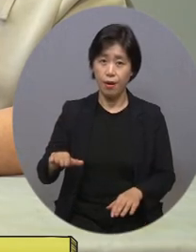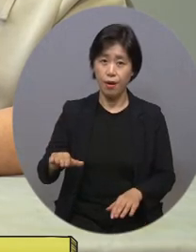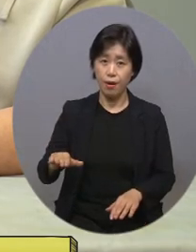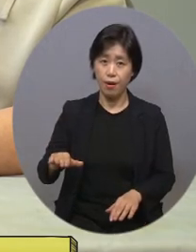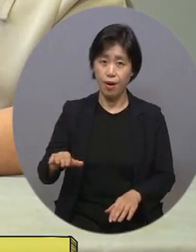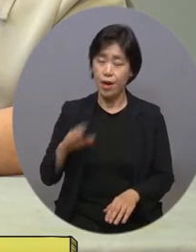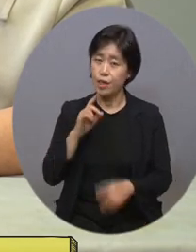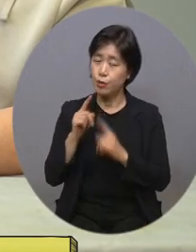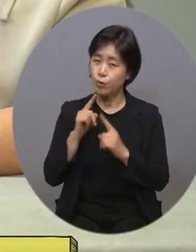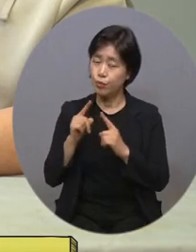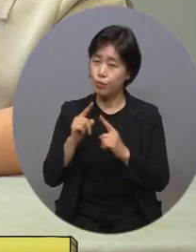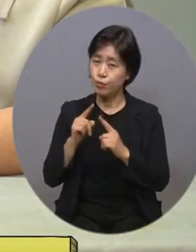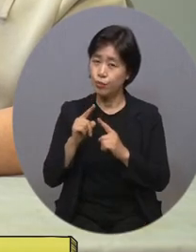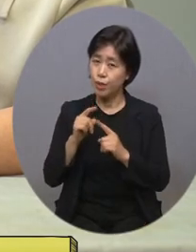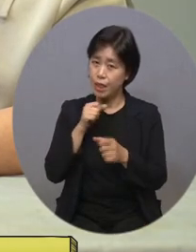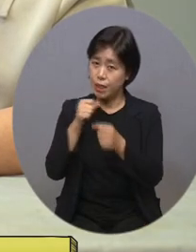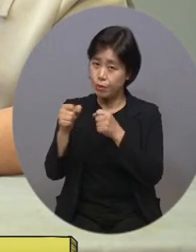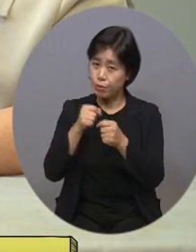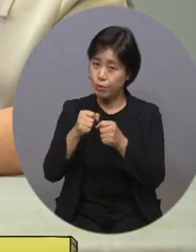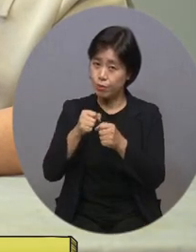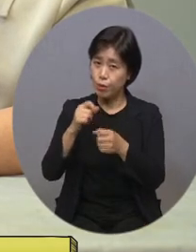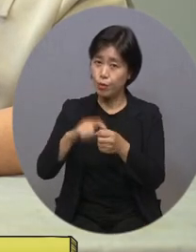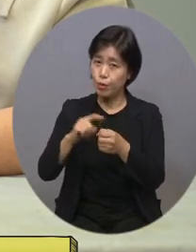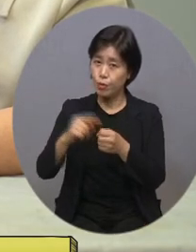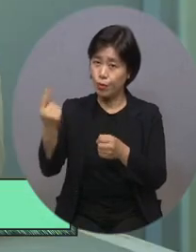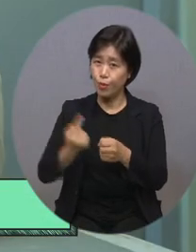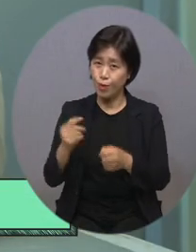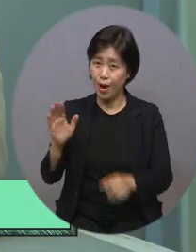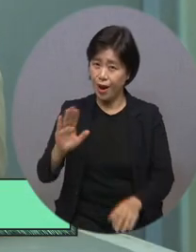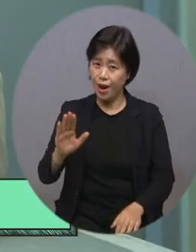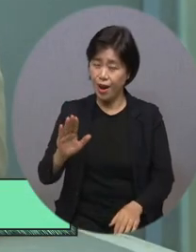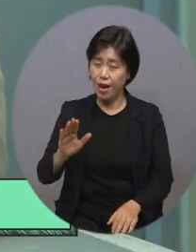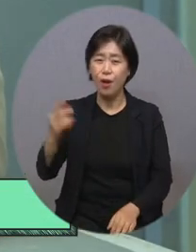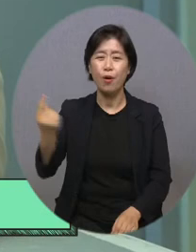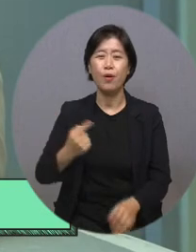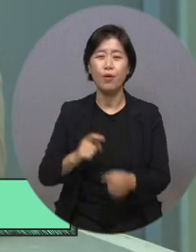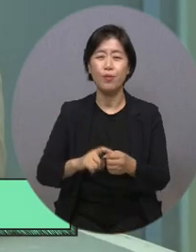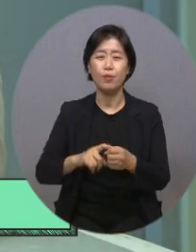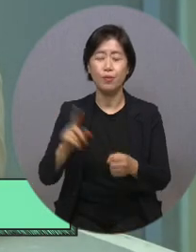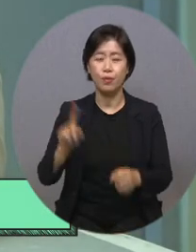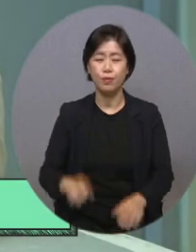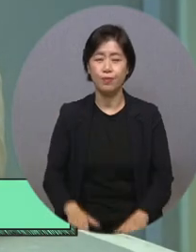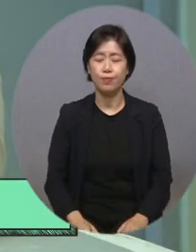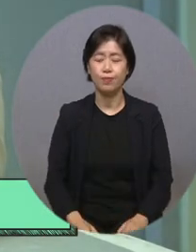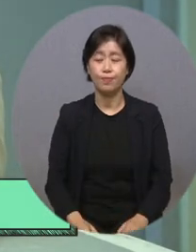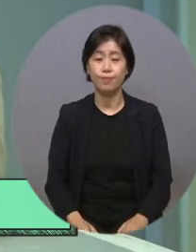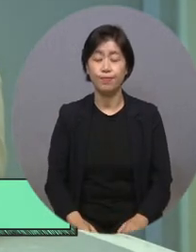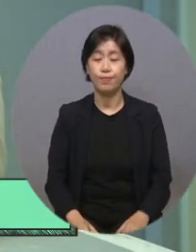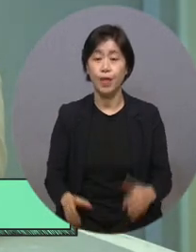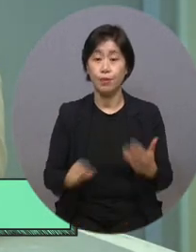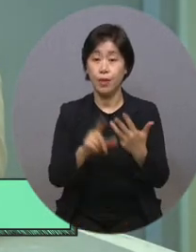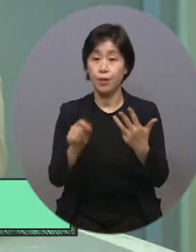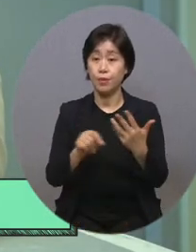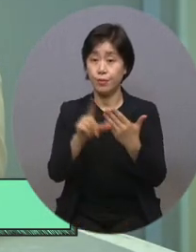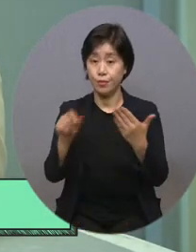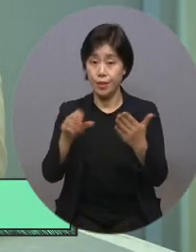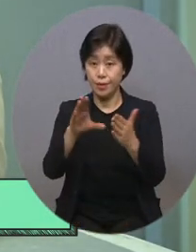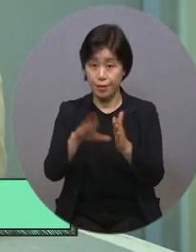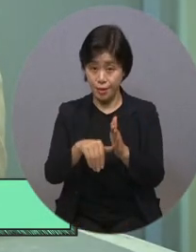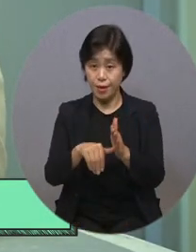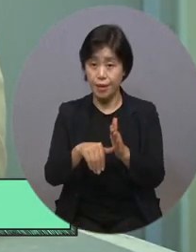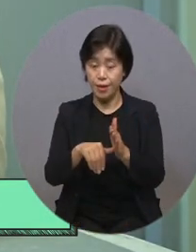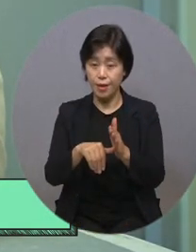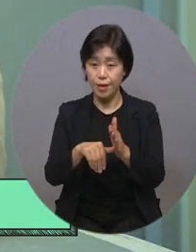아니었고 네. 어떤 일을 그럼 보러 오셨었던 건가요? 이제 그 저희가 9월, 8월, 9월에 이제